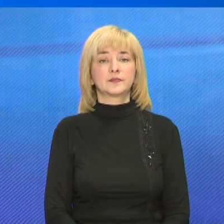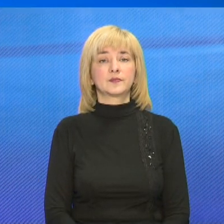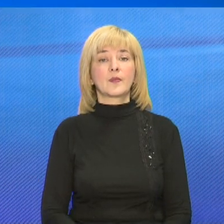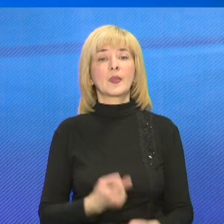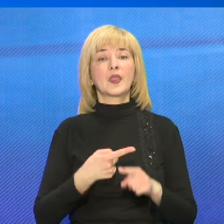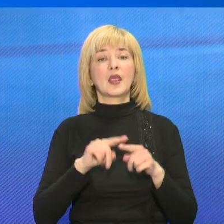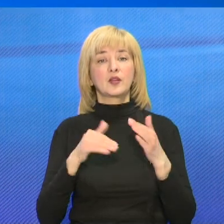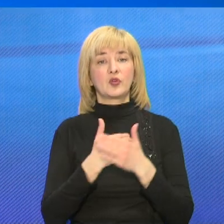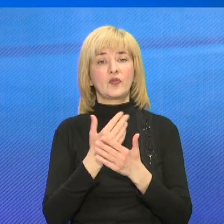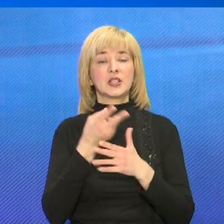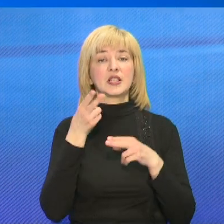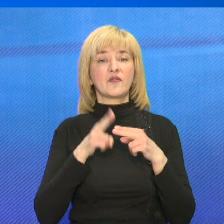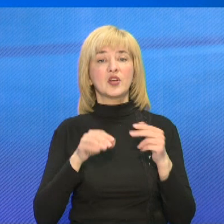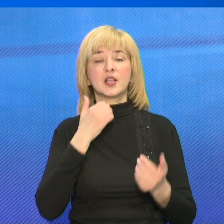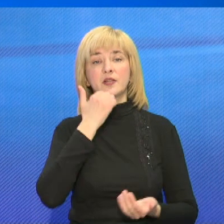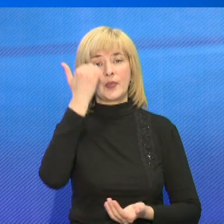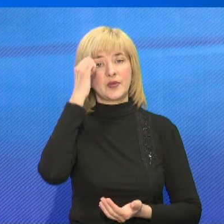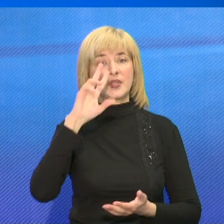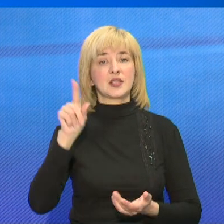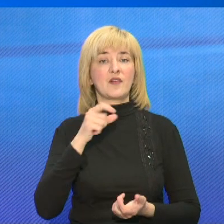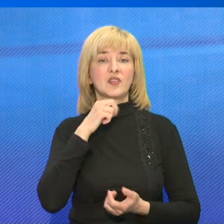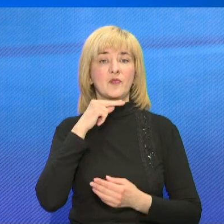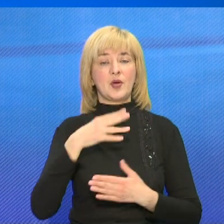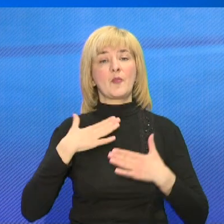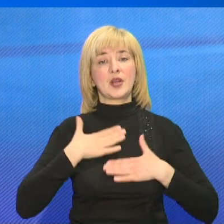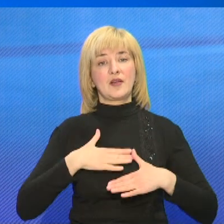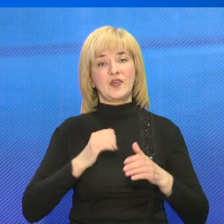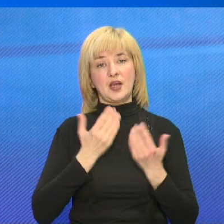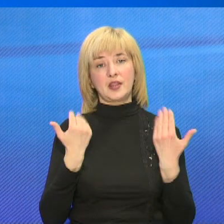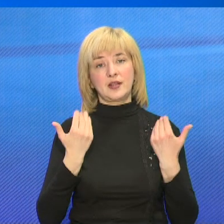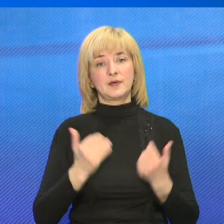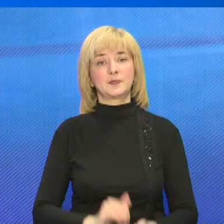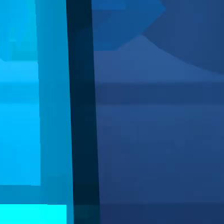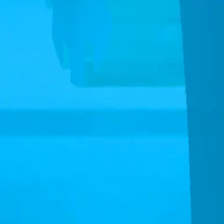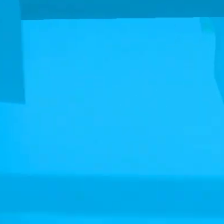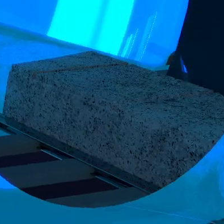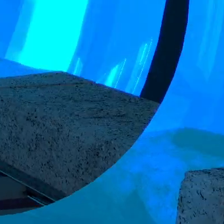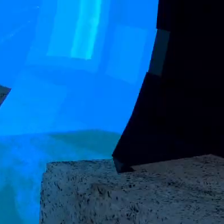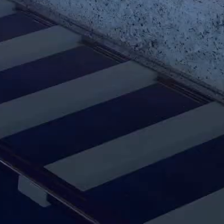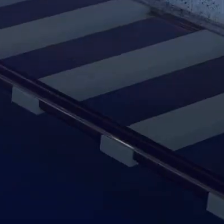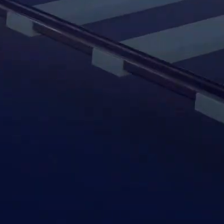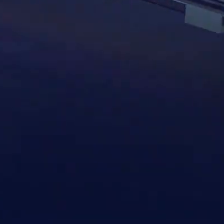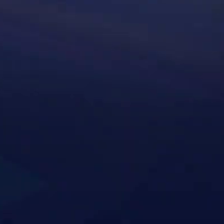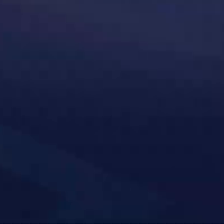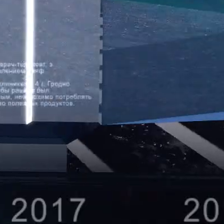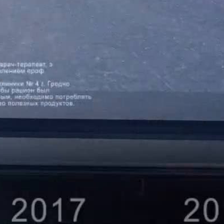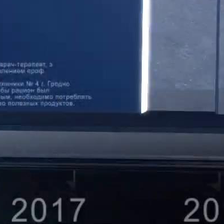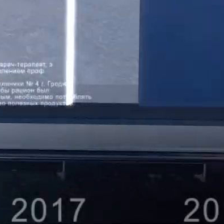И на этом наш выпуск завершен. Дякую за увагу и приемных вам выходных.